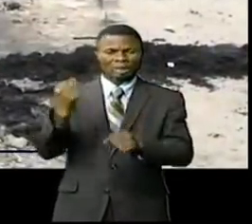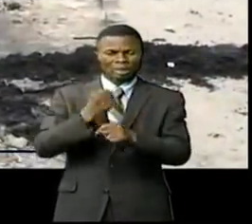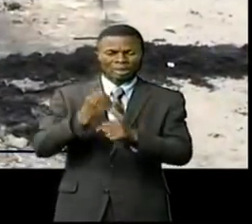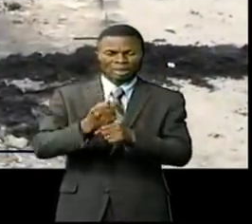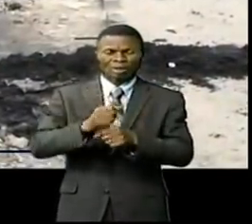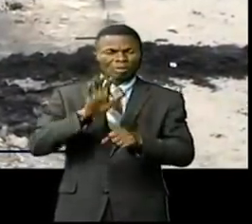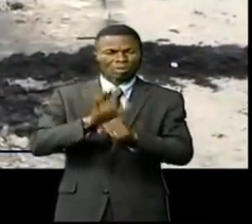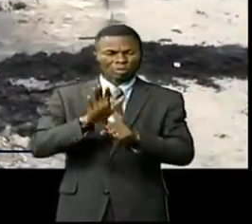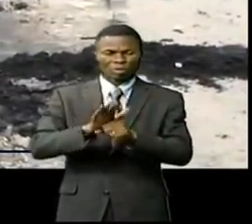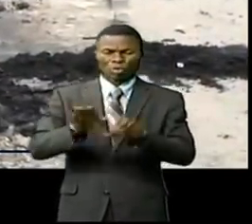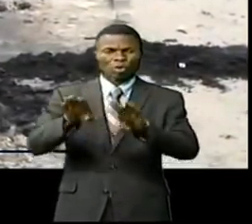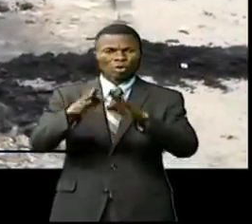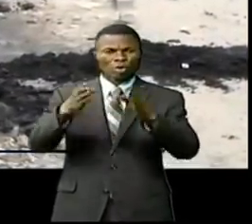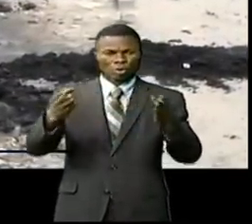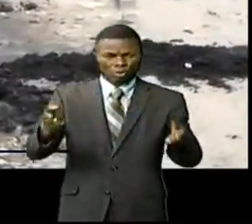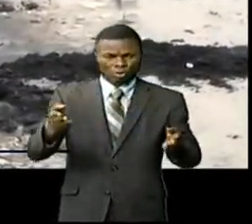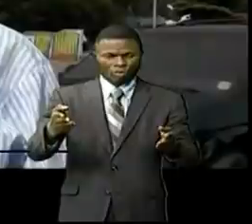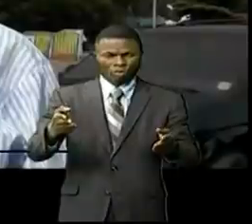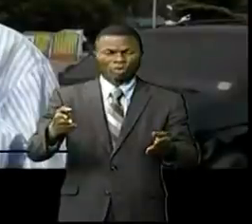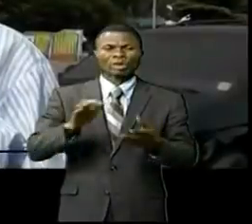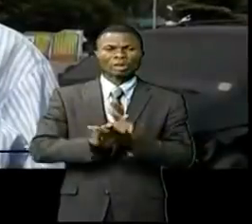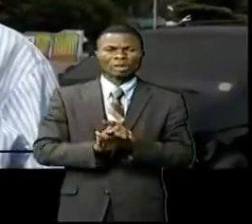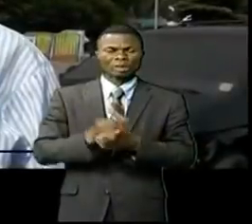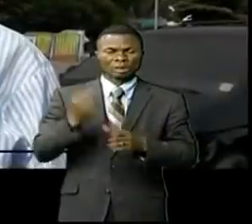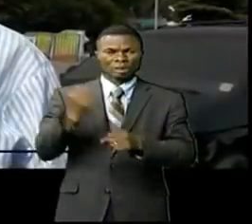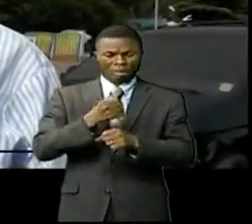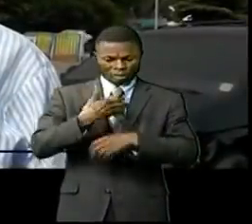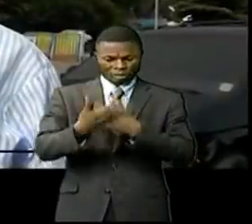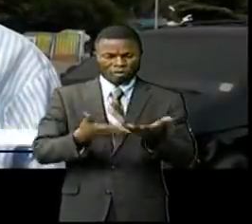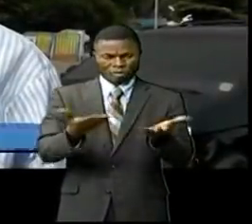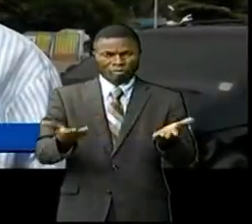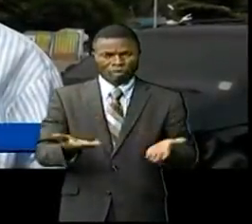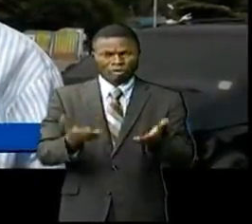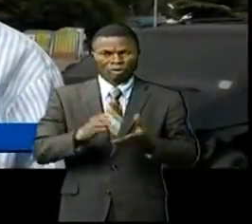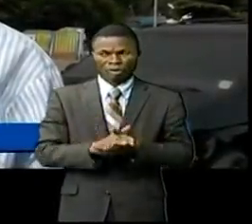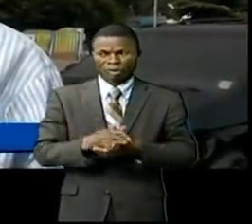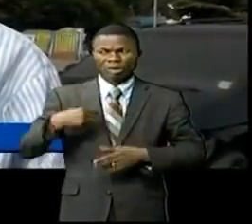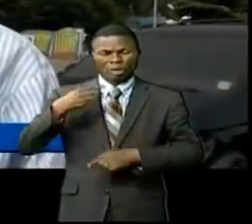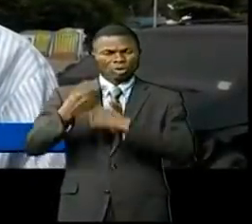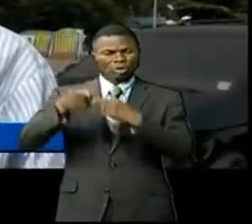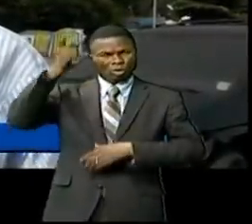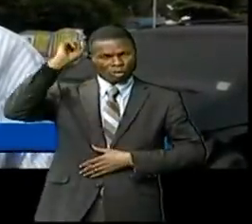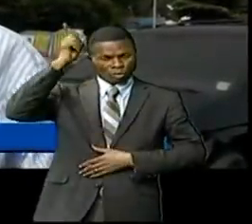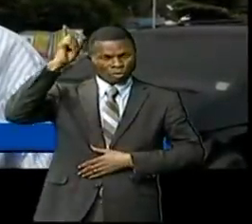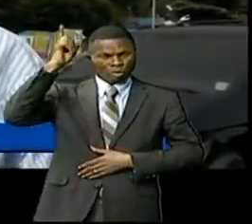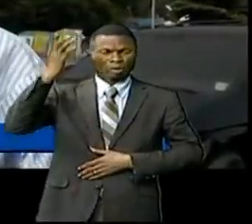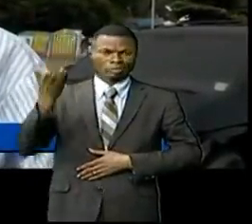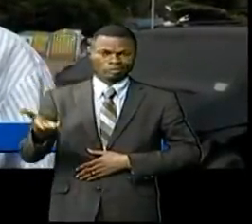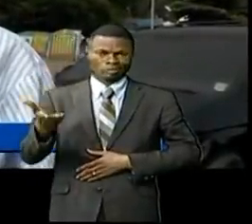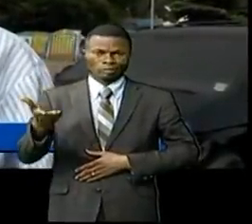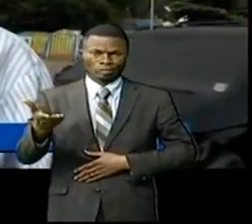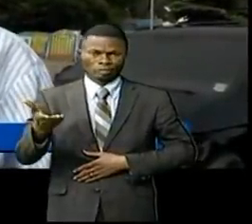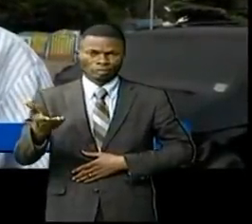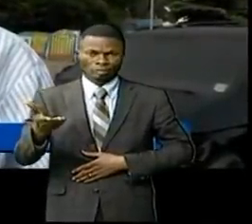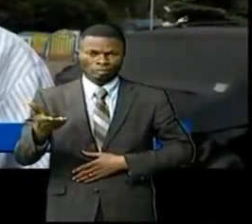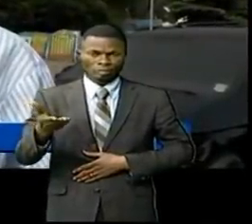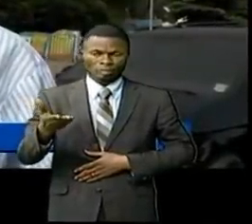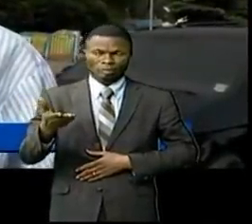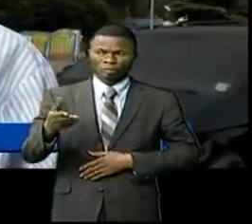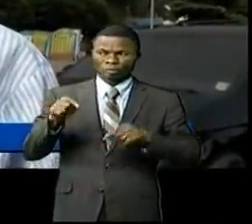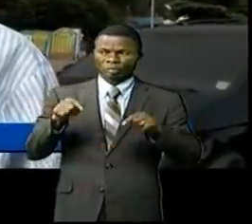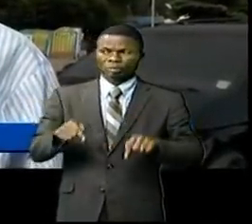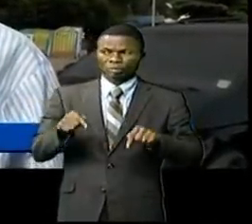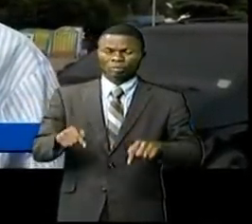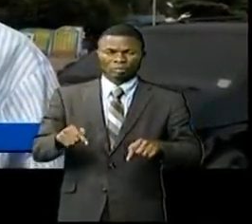partie débouchés sans difficulté. Le travail que nous faisons aujourd'hui, nous l'avons déjà fait il y a un an et demi. Et au jour d'aujourd'hui, tous